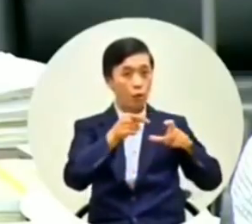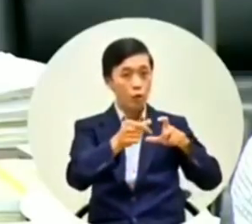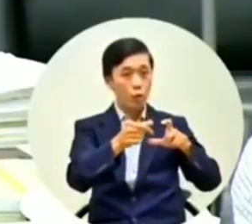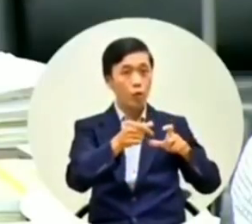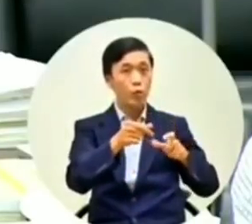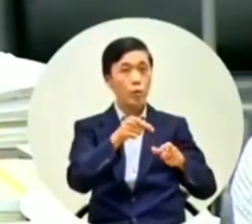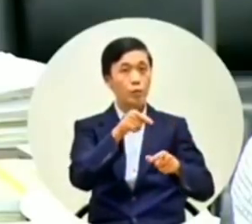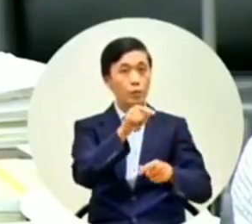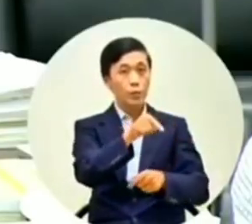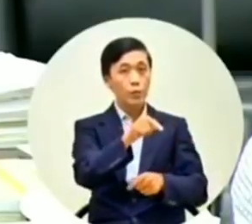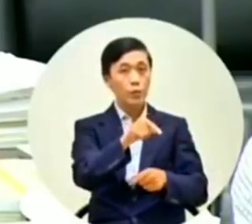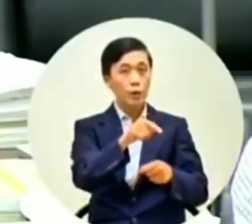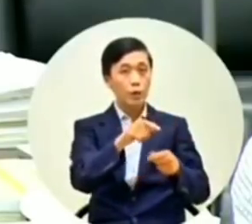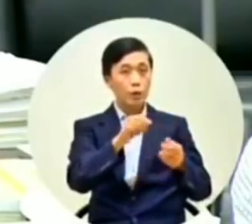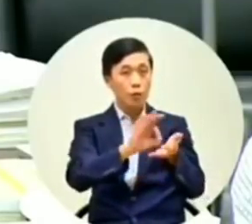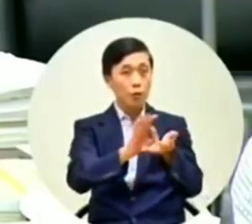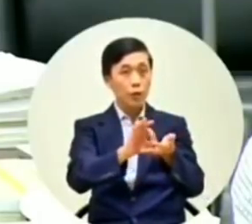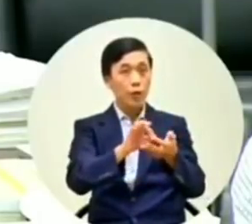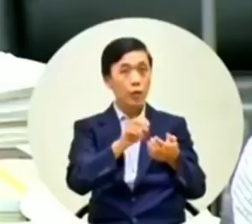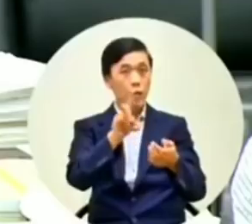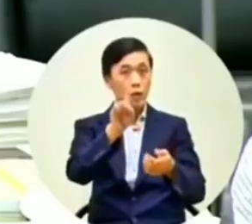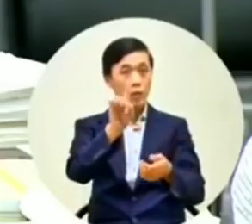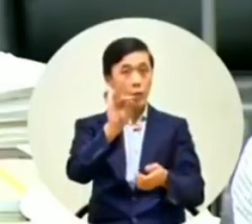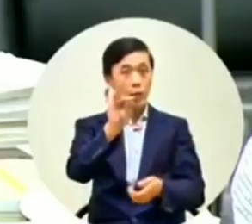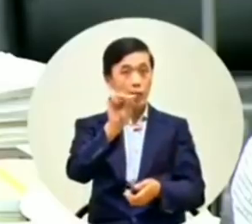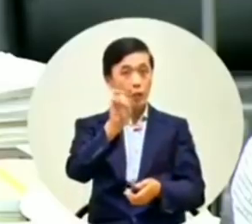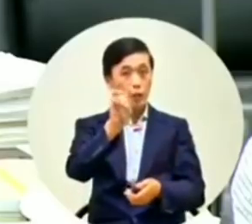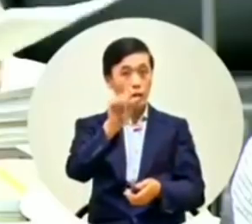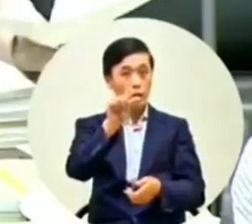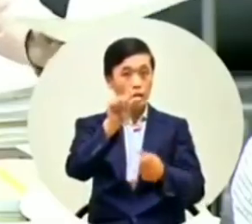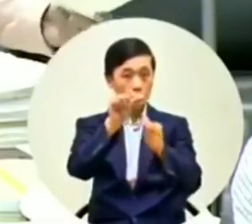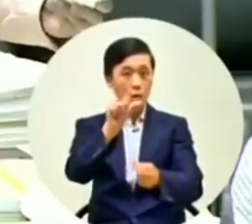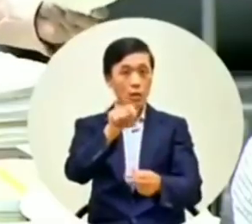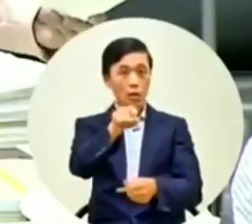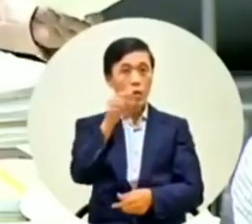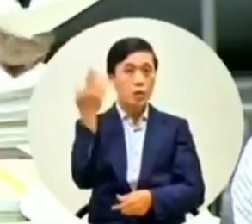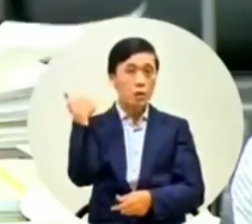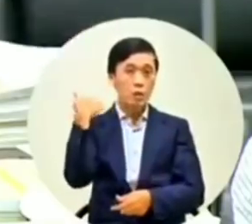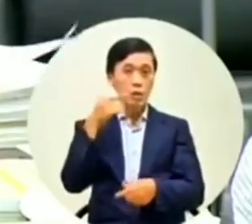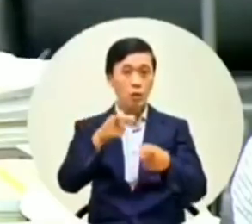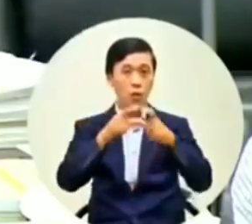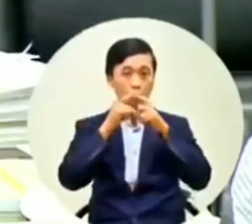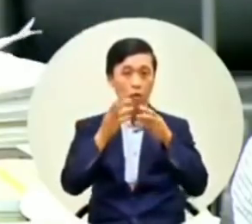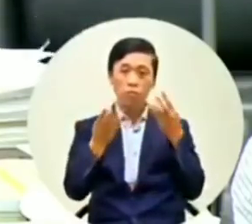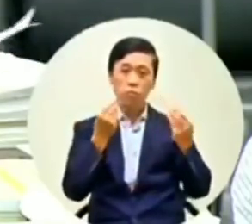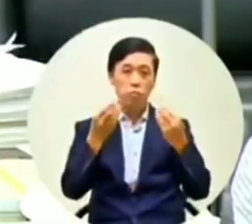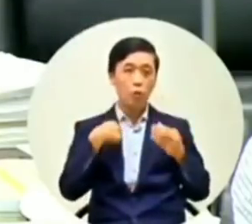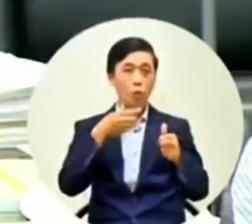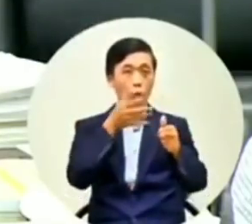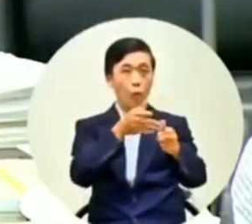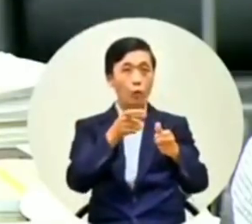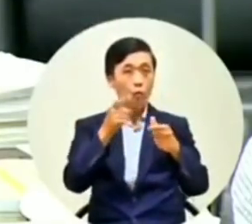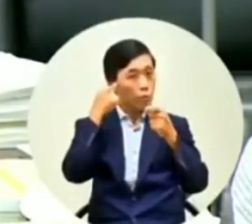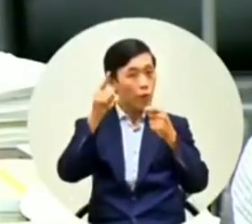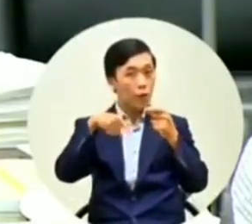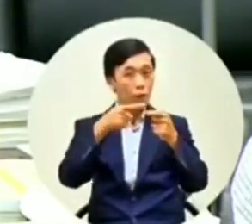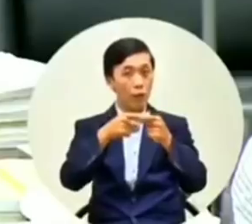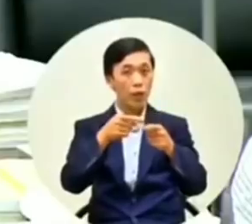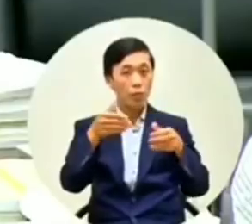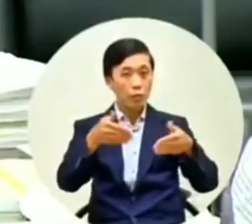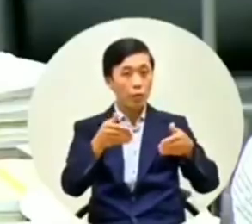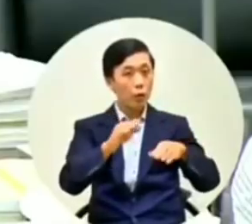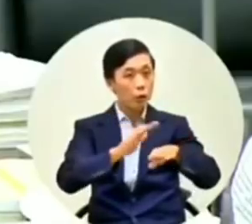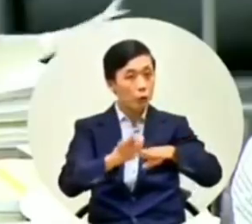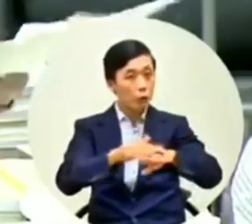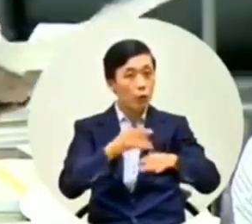桥头科学园区总经费呢135亿。那你上次呢回答的不清不楚，我问你说呢，明年会不会动工？